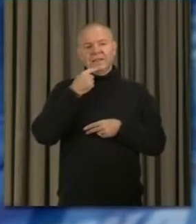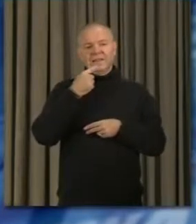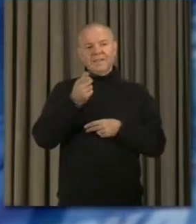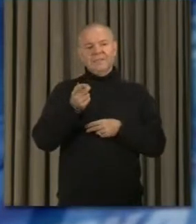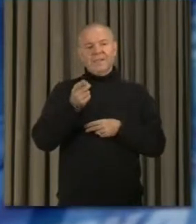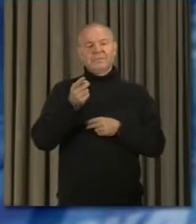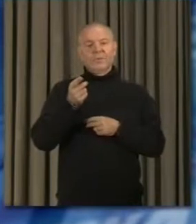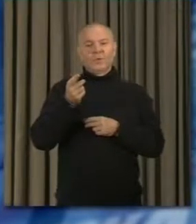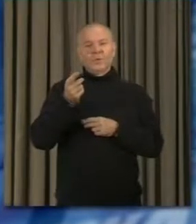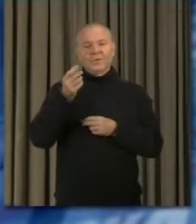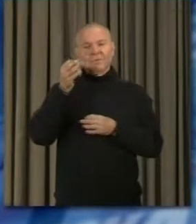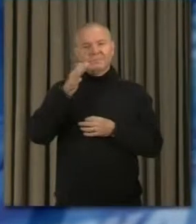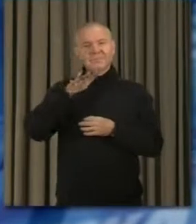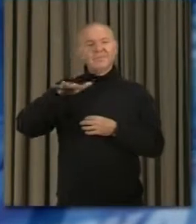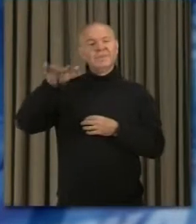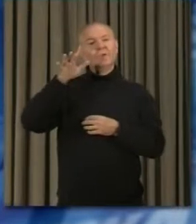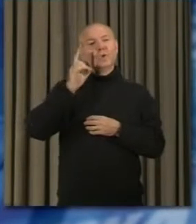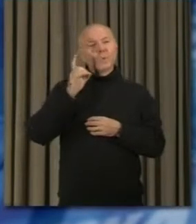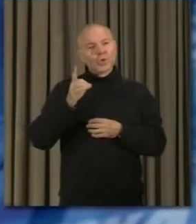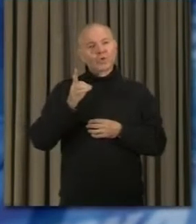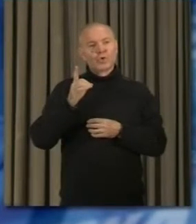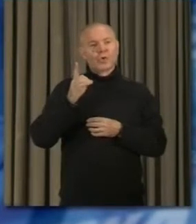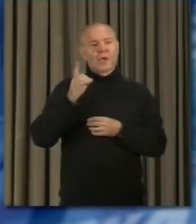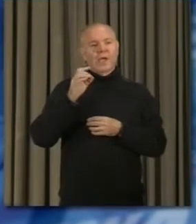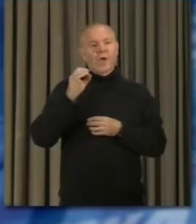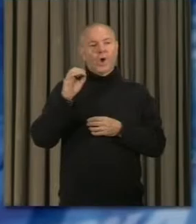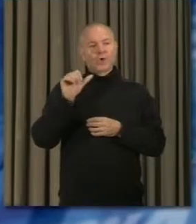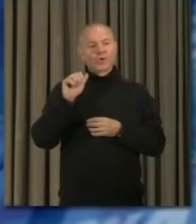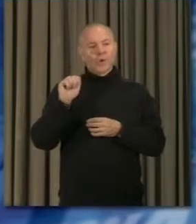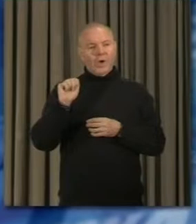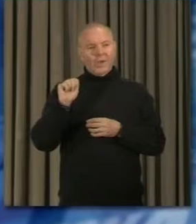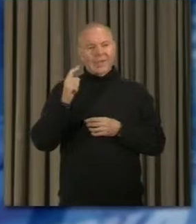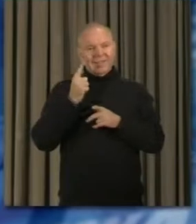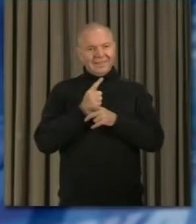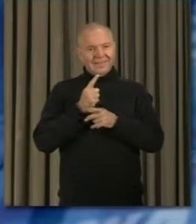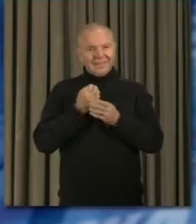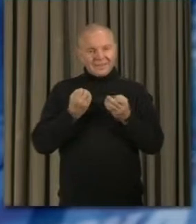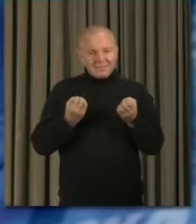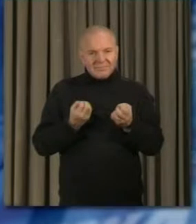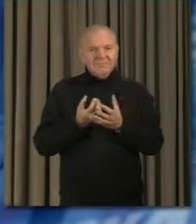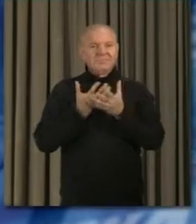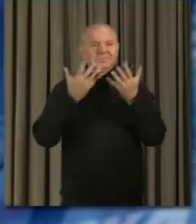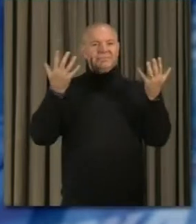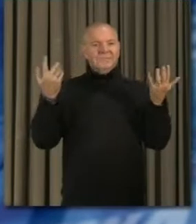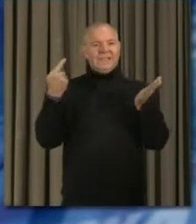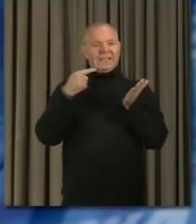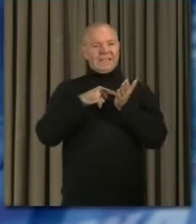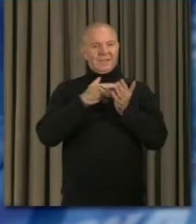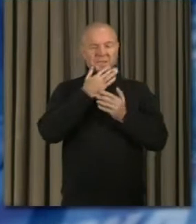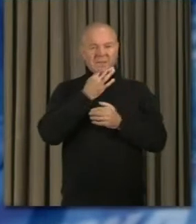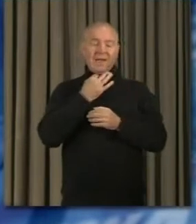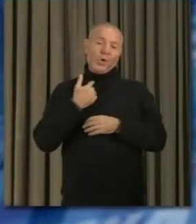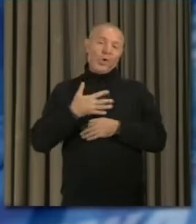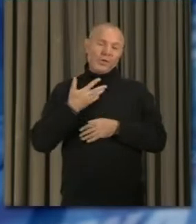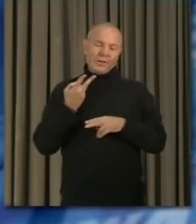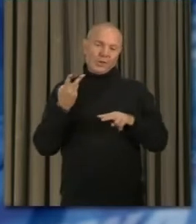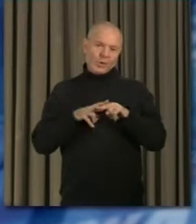Domodossola e tutta l'ossola stia veramente in qualche modo sbocciando quindi mi fa ancora doppiamente